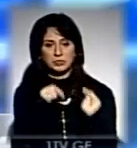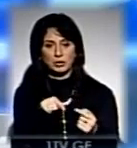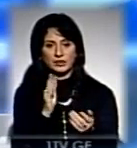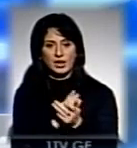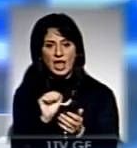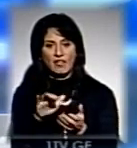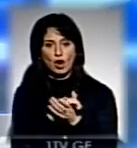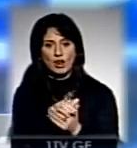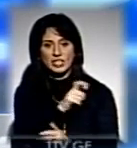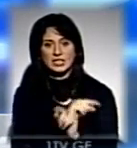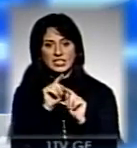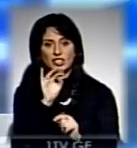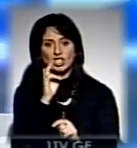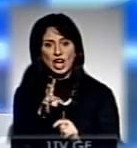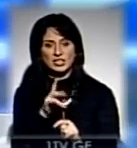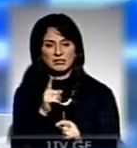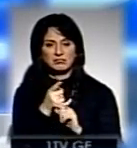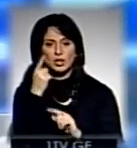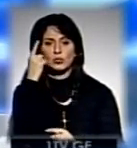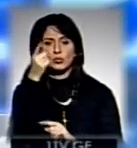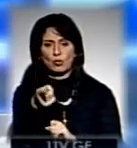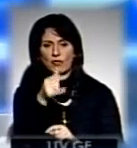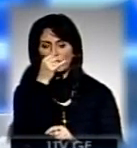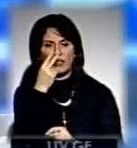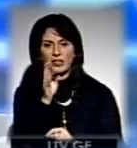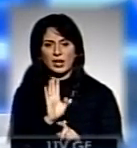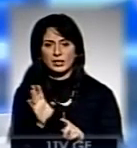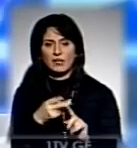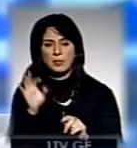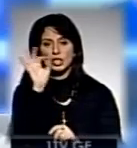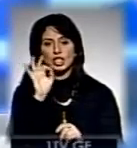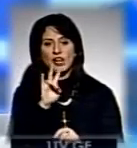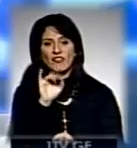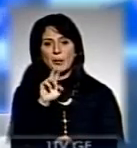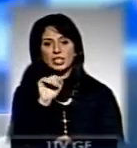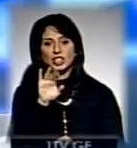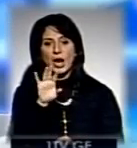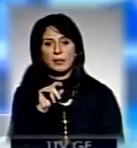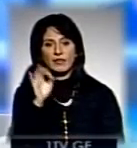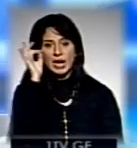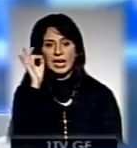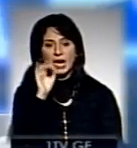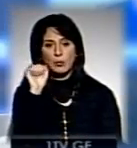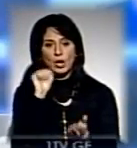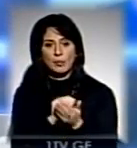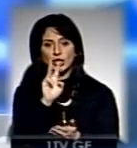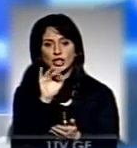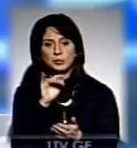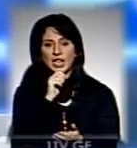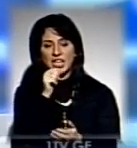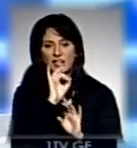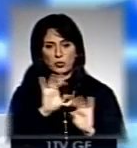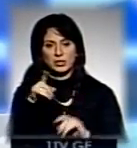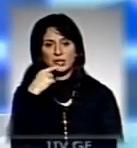ინააღმდეგია ევროკავშირში გაწევრიანების შანსი კი შორეულ პერსპექტივაშიც ვერ ხედავს. ამის შესახებ ფრანკ ვალტერ შტაინმაიერმა გერმანულ გამოცემაში პიგელთან